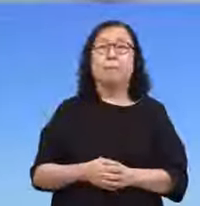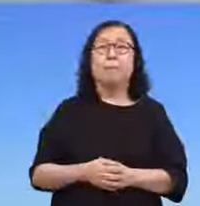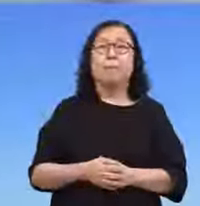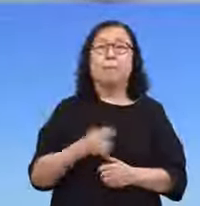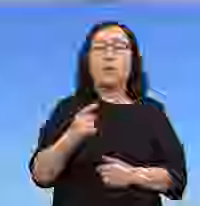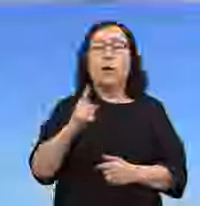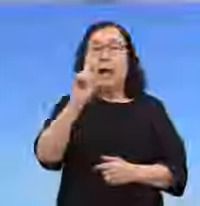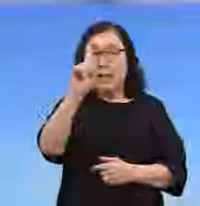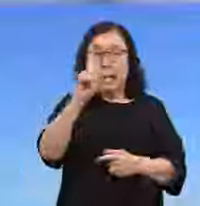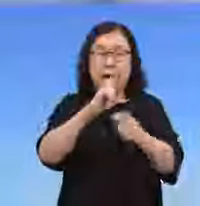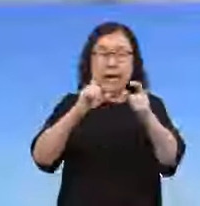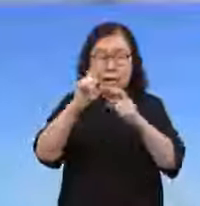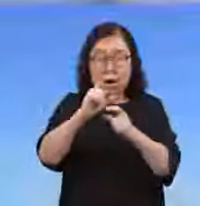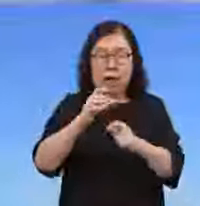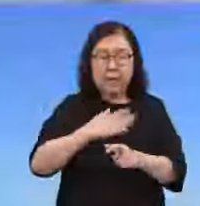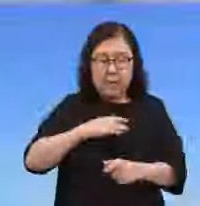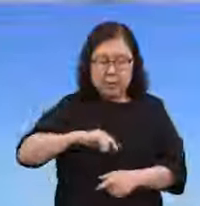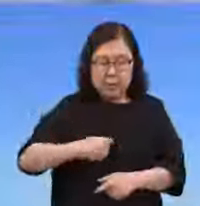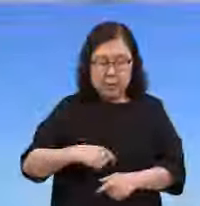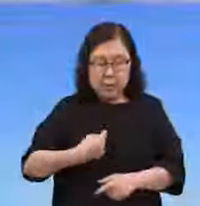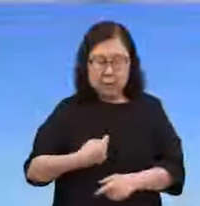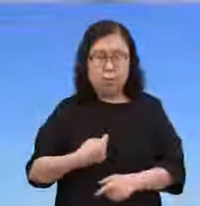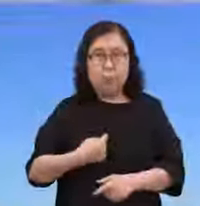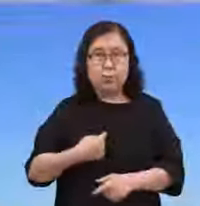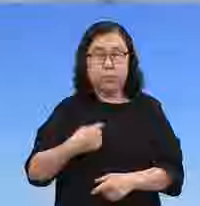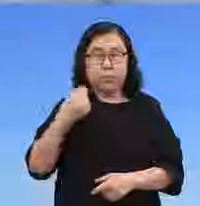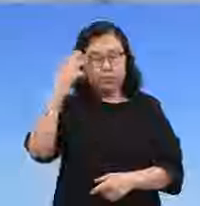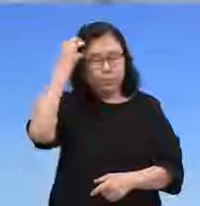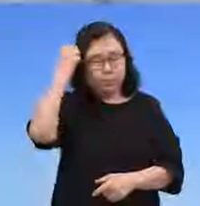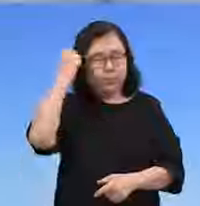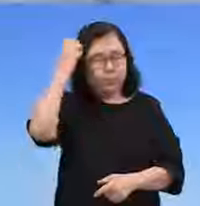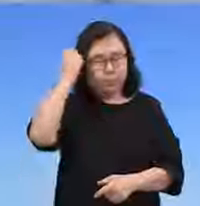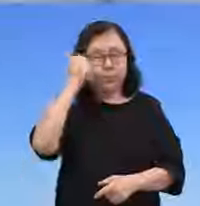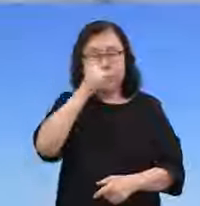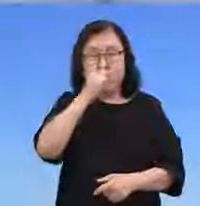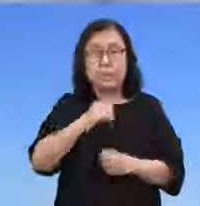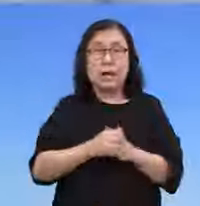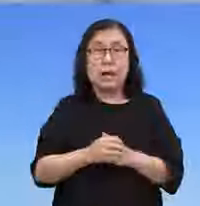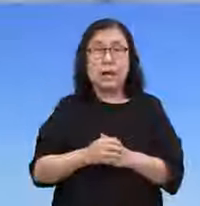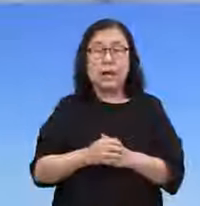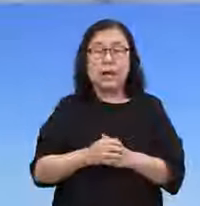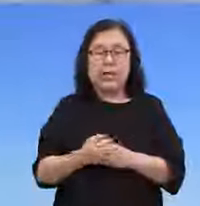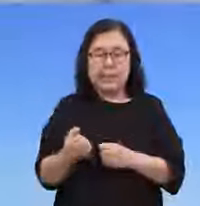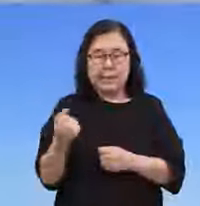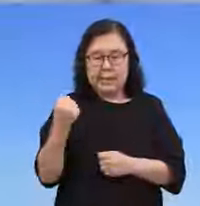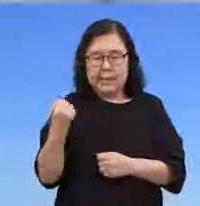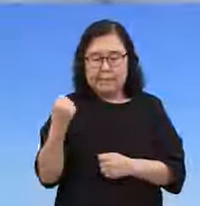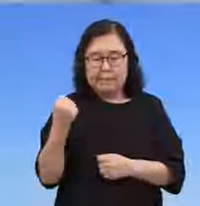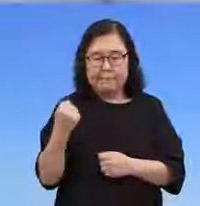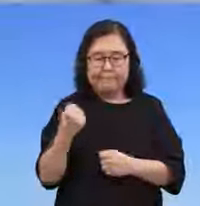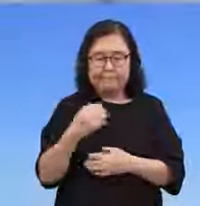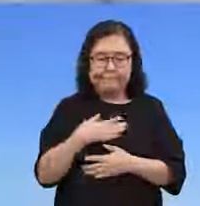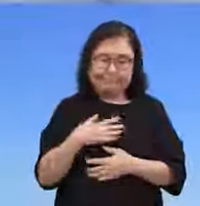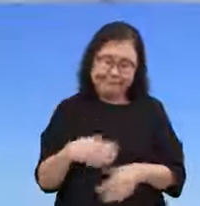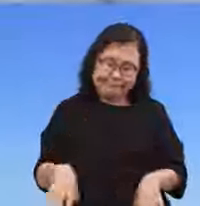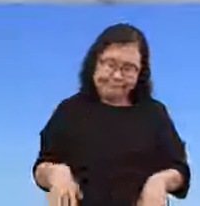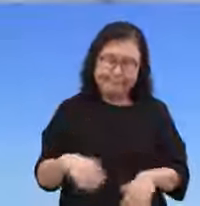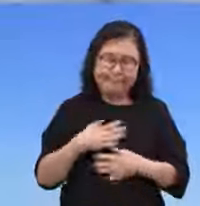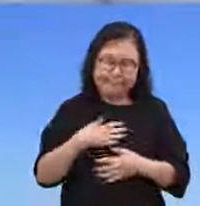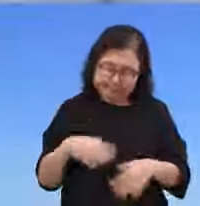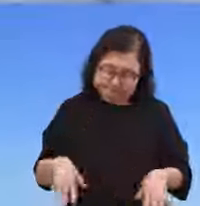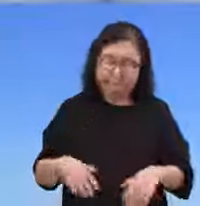여기에 또 한 가지 계속 저를 향해서 그 독백하는 게 있는데요, 힘 빼라, 힘